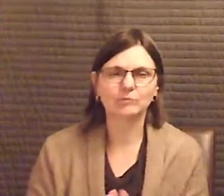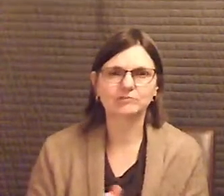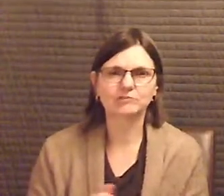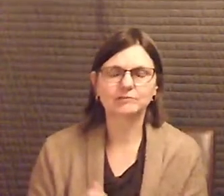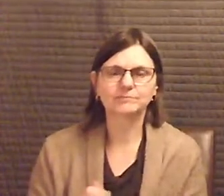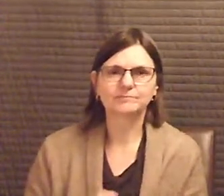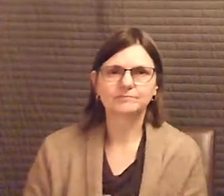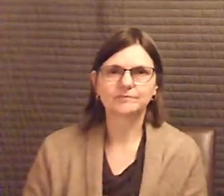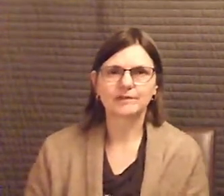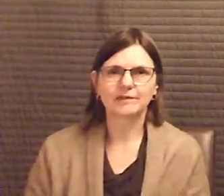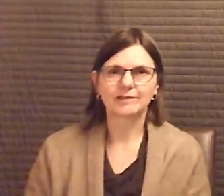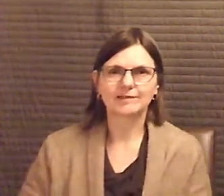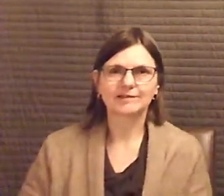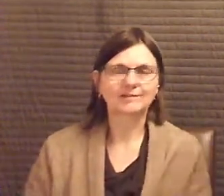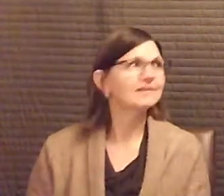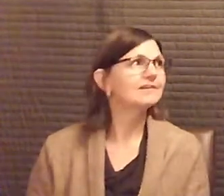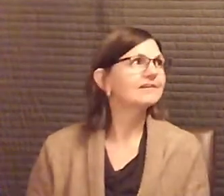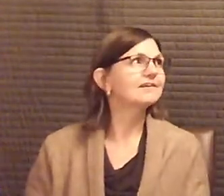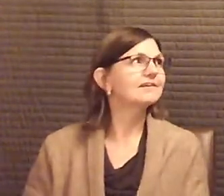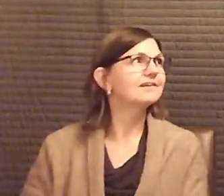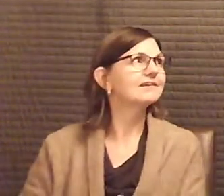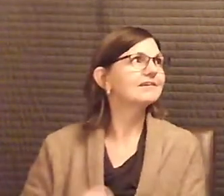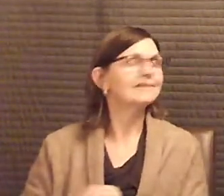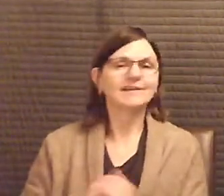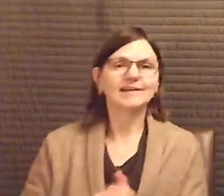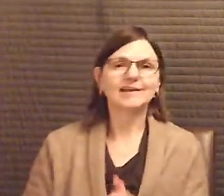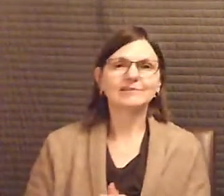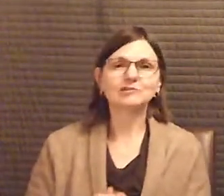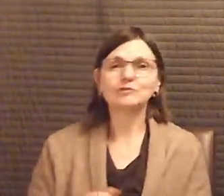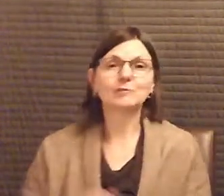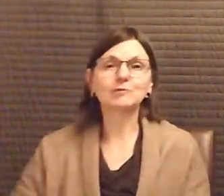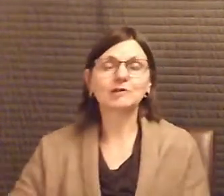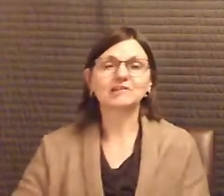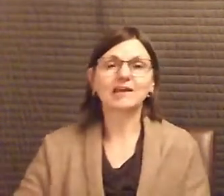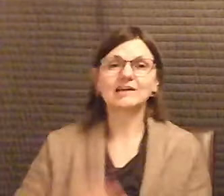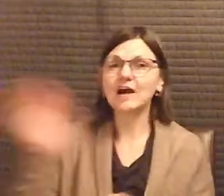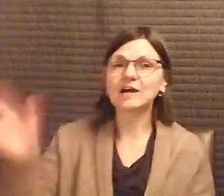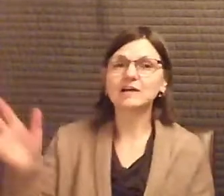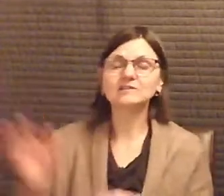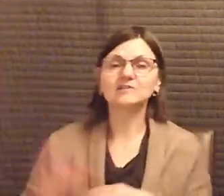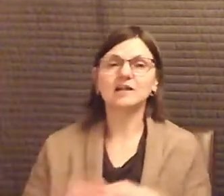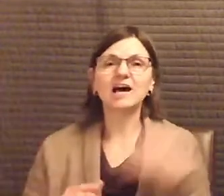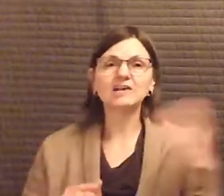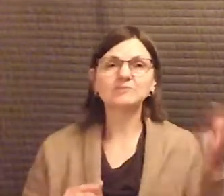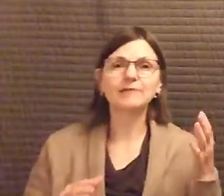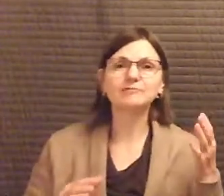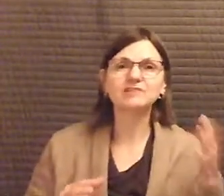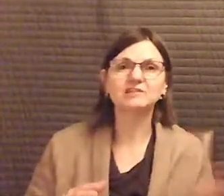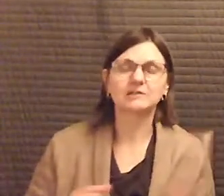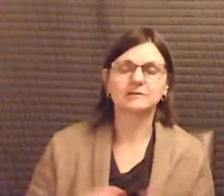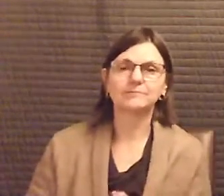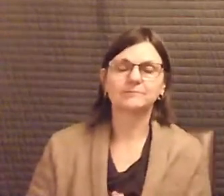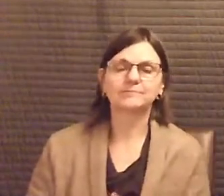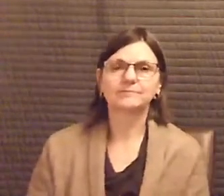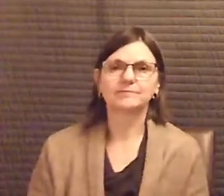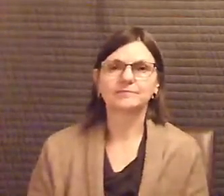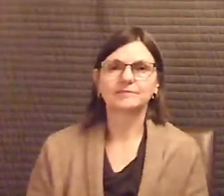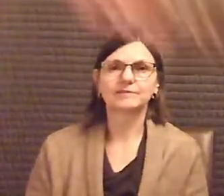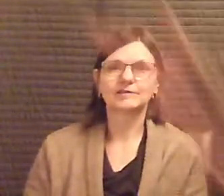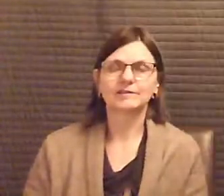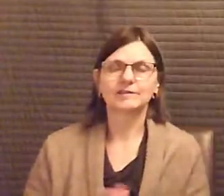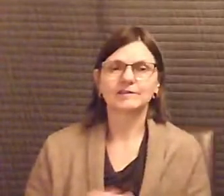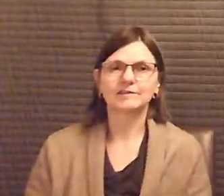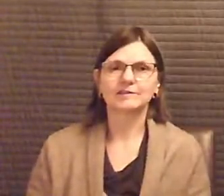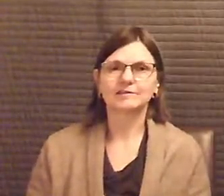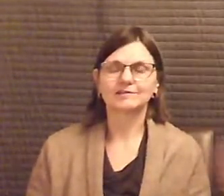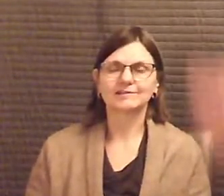samenhang was zo boos en kan zo een kill a smakelijk was zo ver moeder ik zei kankercel astma van iedere aantal